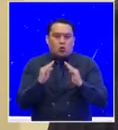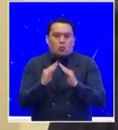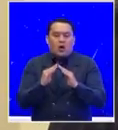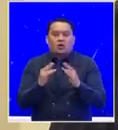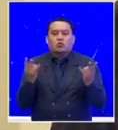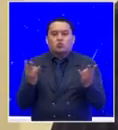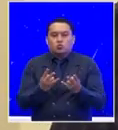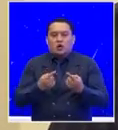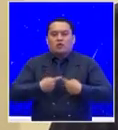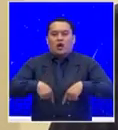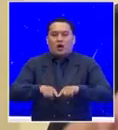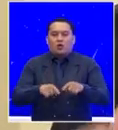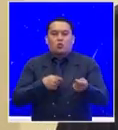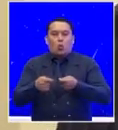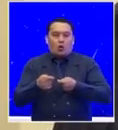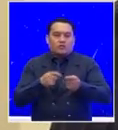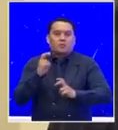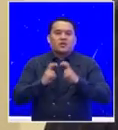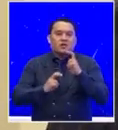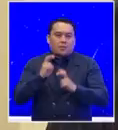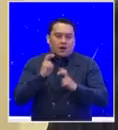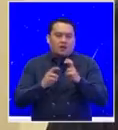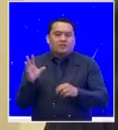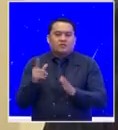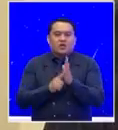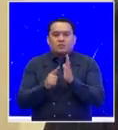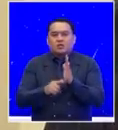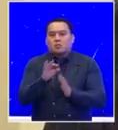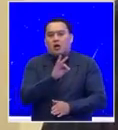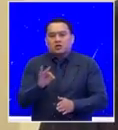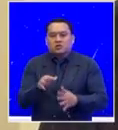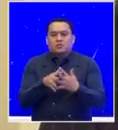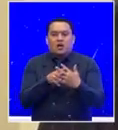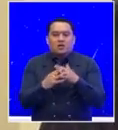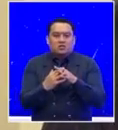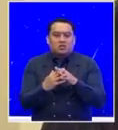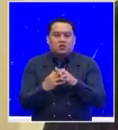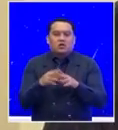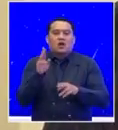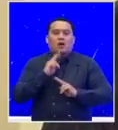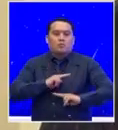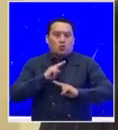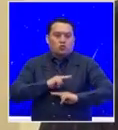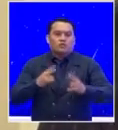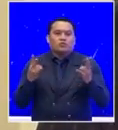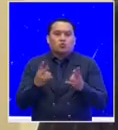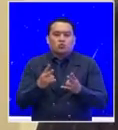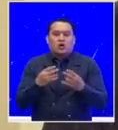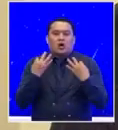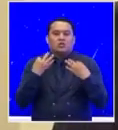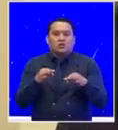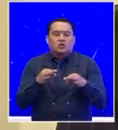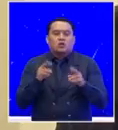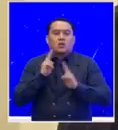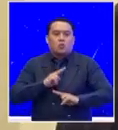общаться. Организациям, руководителям предприятий 70% населения, работников должны отпустить на